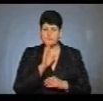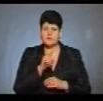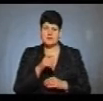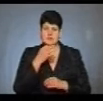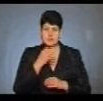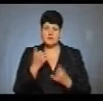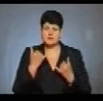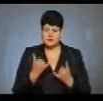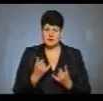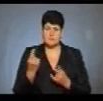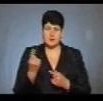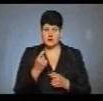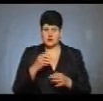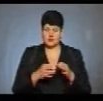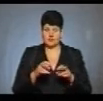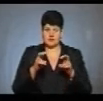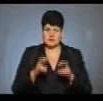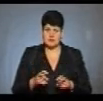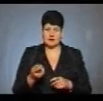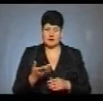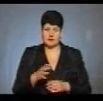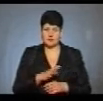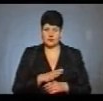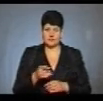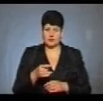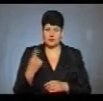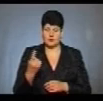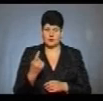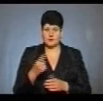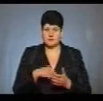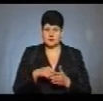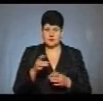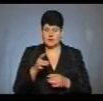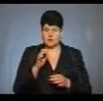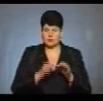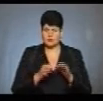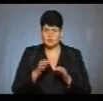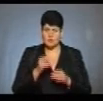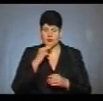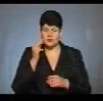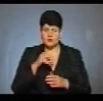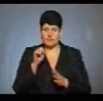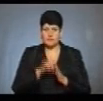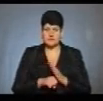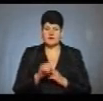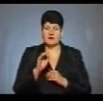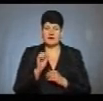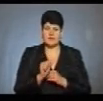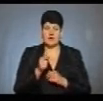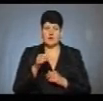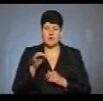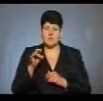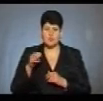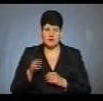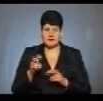повідомили сьогодні під час першого судового засідання, яке відбулося в Тернопільському міськрайонному суді. Обвинуваченого у вбивстві Андрія Горбатюка на засіданні